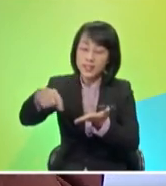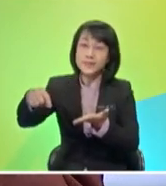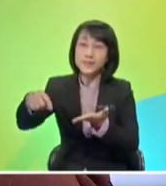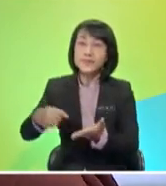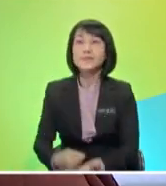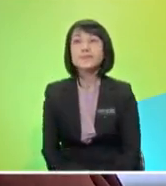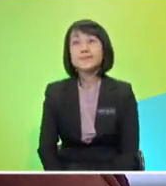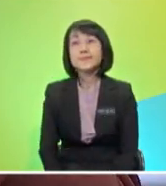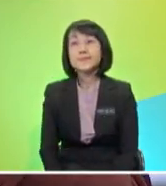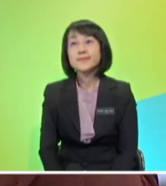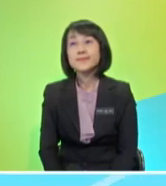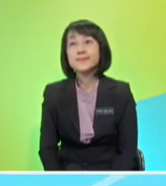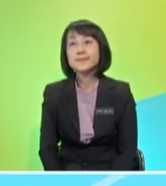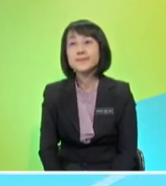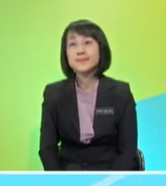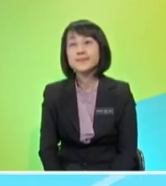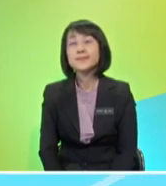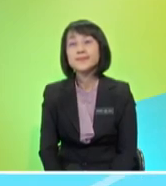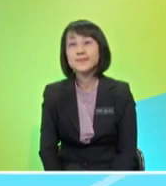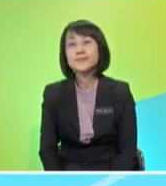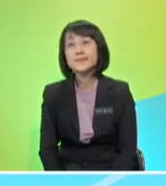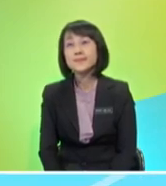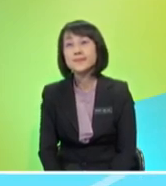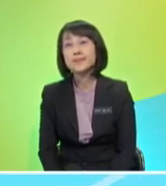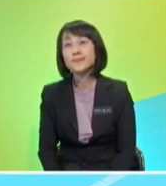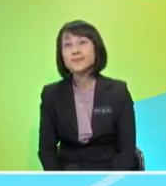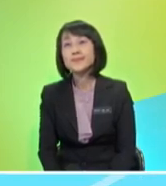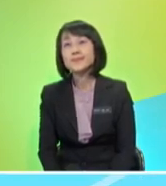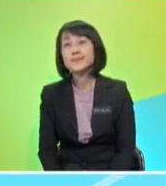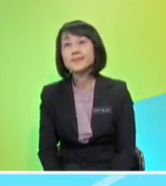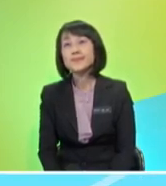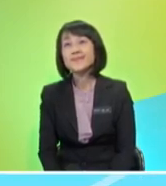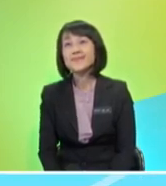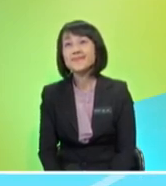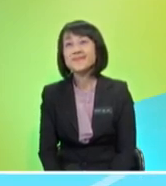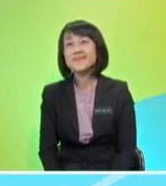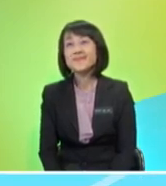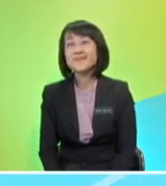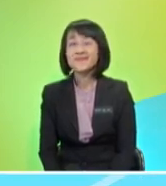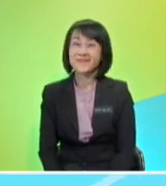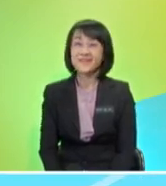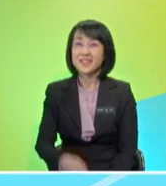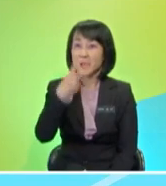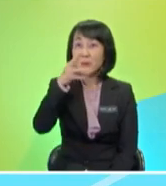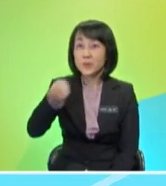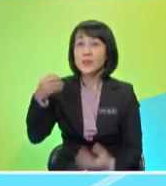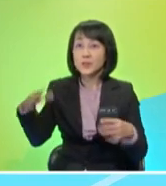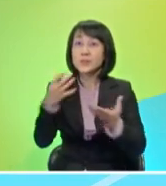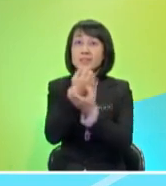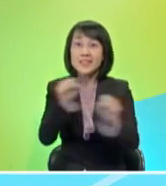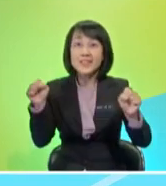di bahagian puluh. Satu bahagian yang betul. Oi, nampak gaya dah bersedia dengan jawapannya